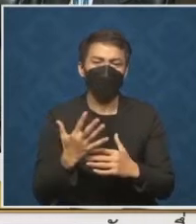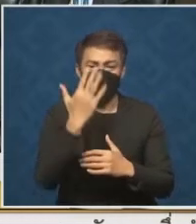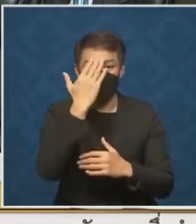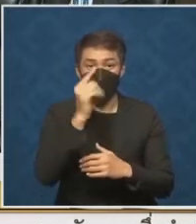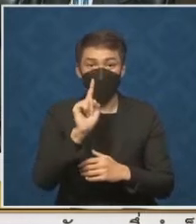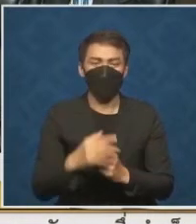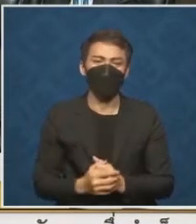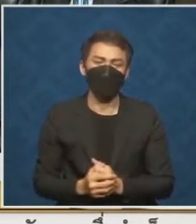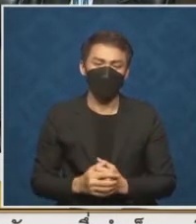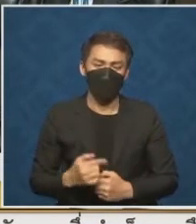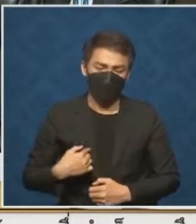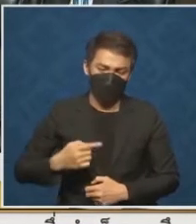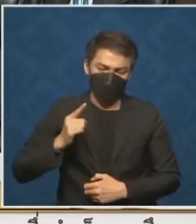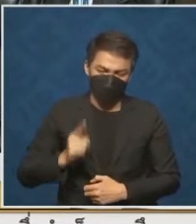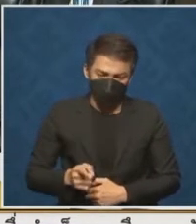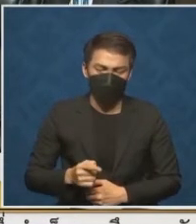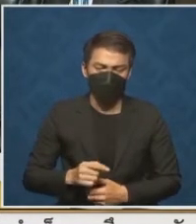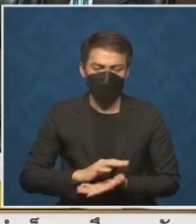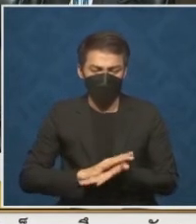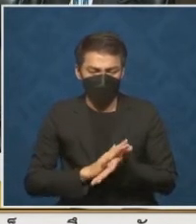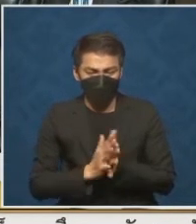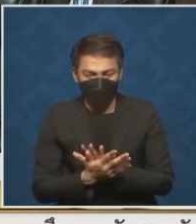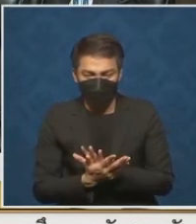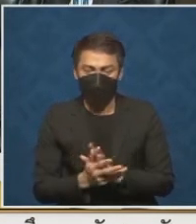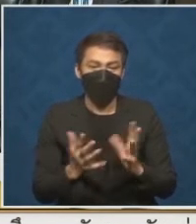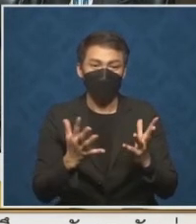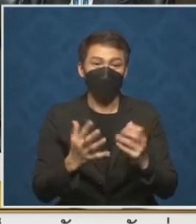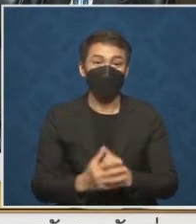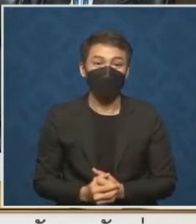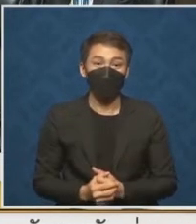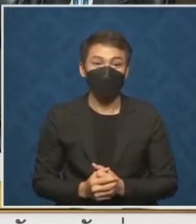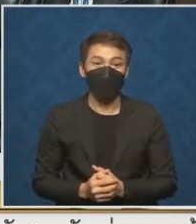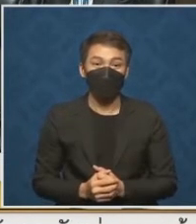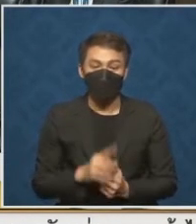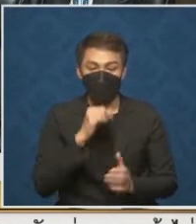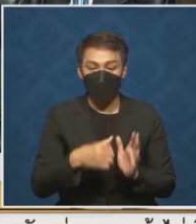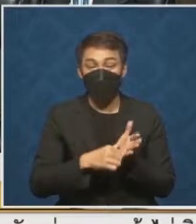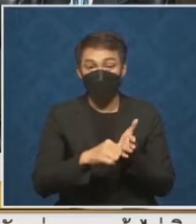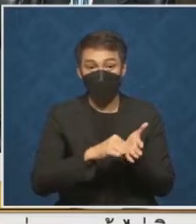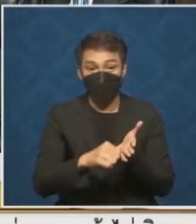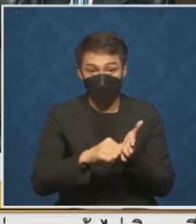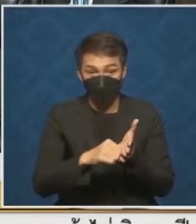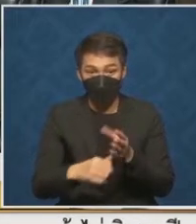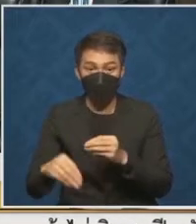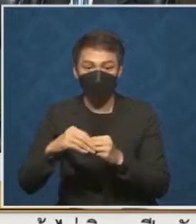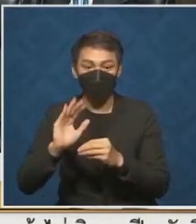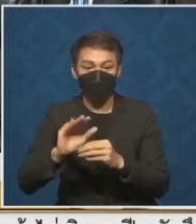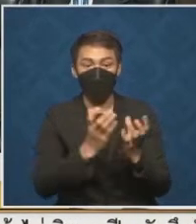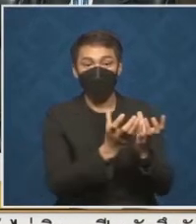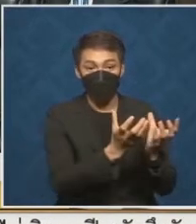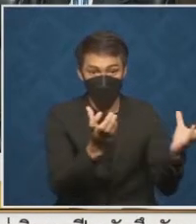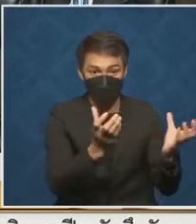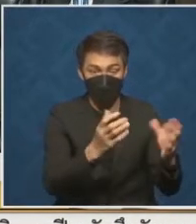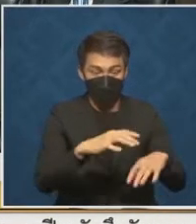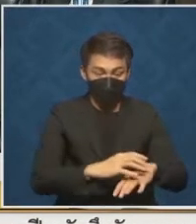เช่นเรื่องการแก้ไขเพิ่มเติมรัฐธรรมนูญและการกระจายอํานาจให้แก่องค์กรปกครองส่วนท้องถิ่น